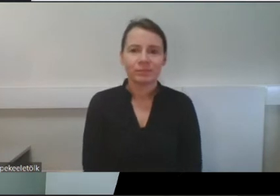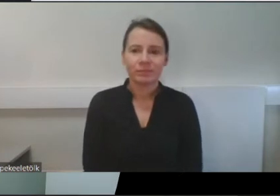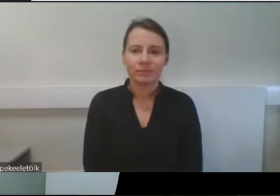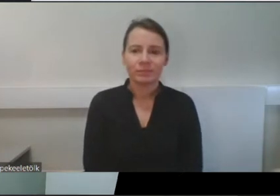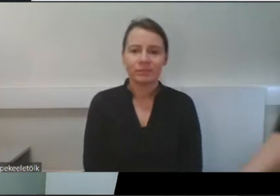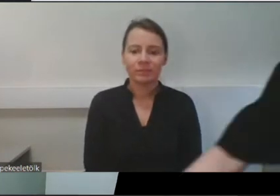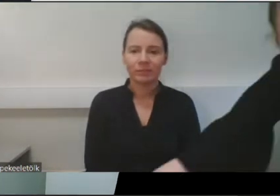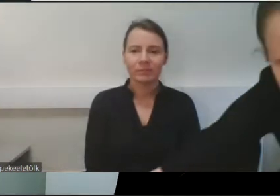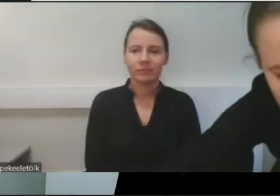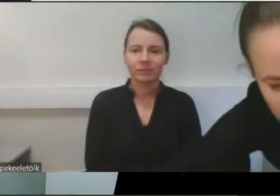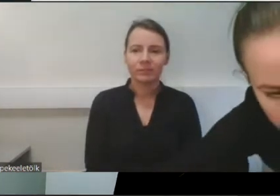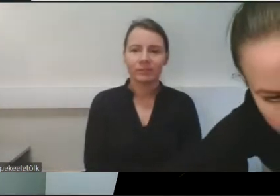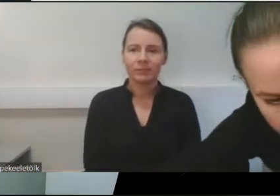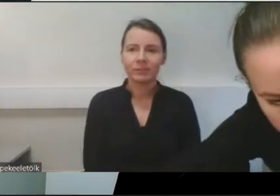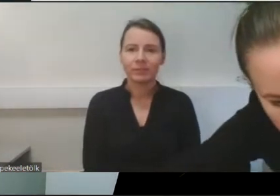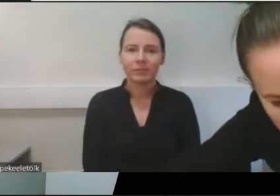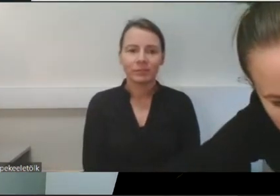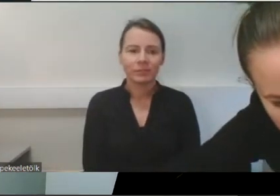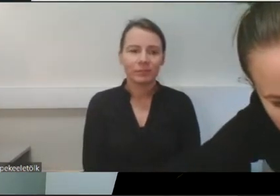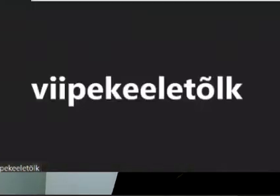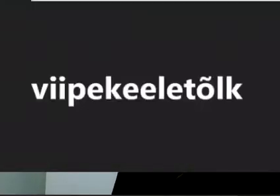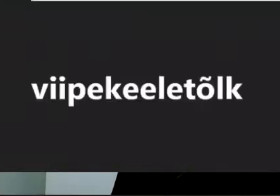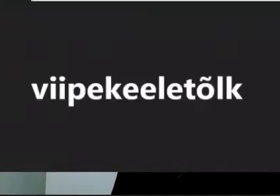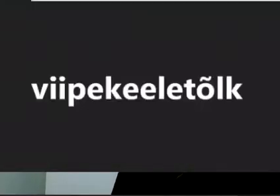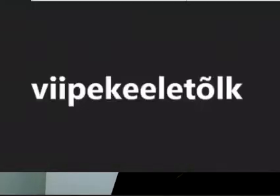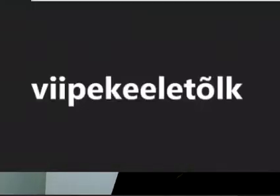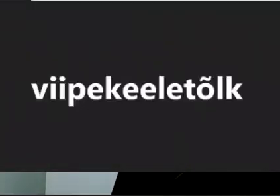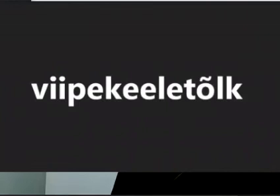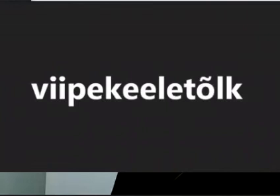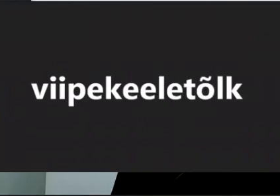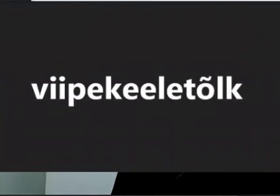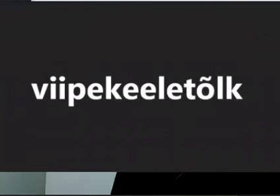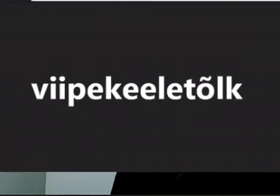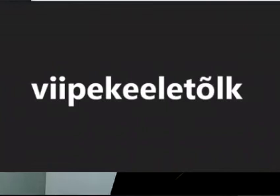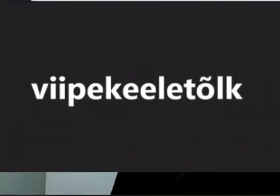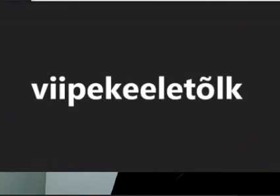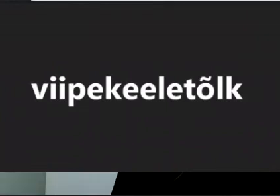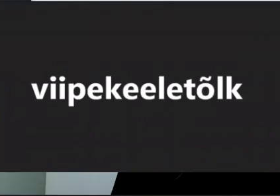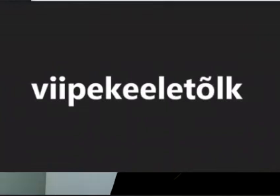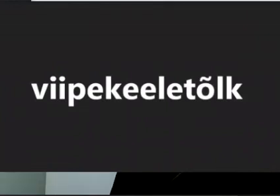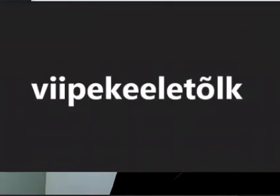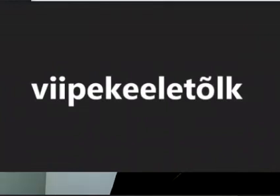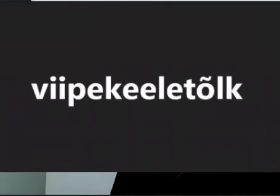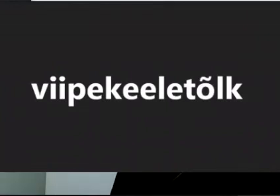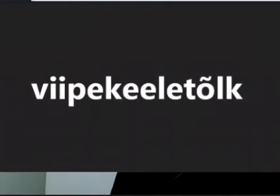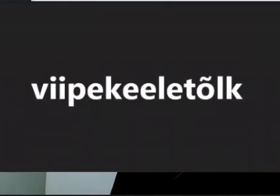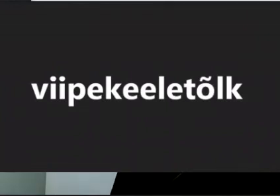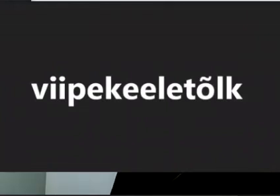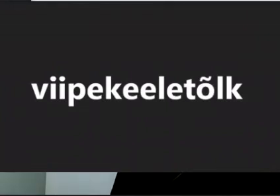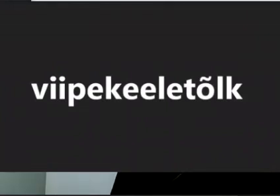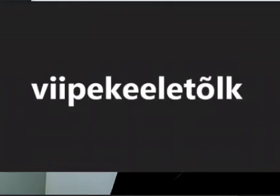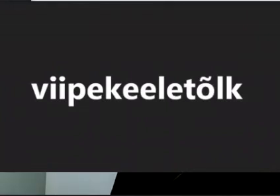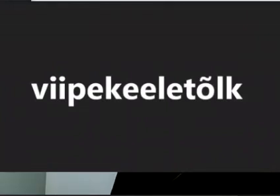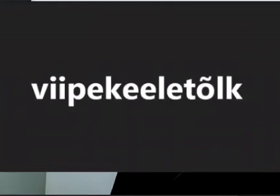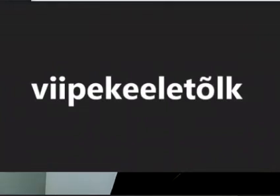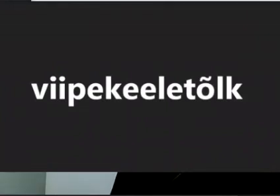välja arendatud, et seal võivad olla ka need andmed nagu veel nii-öelda käsitsi, kas Excelis kogutavad, et ohvriabi puhul